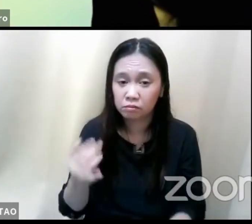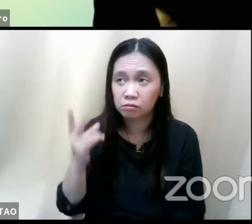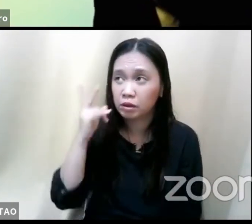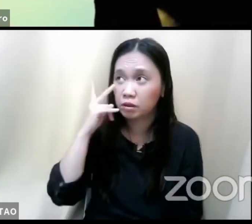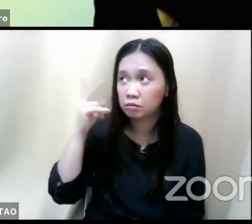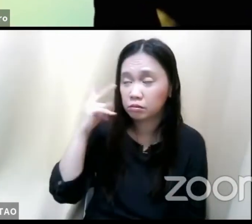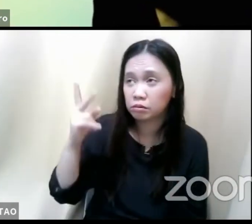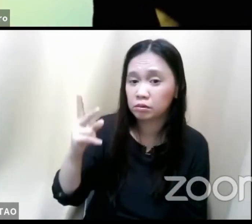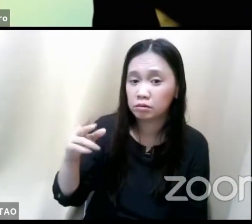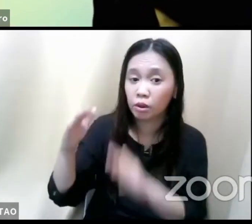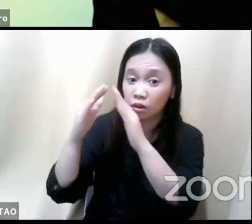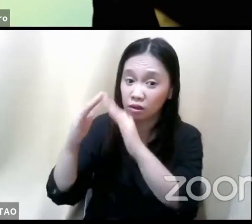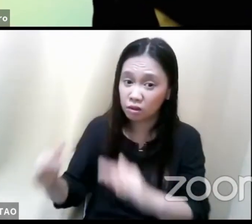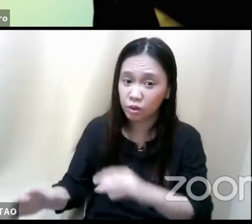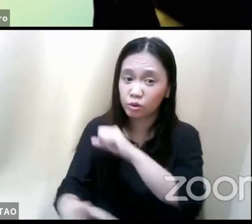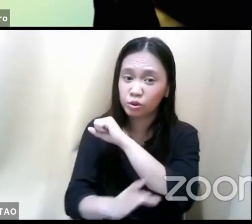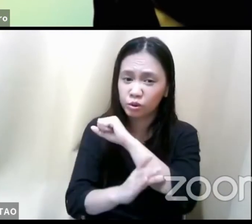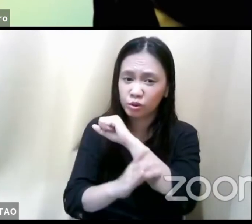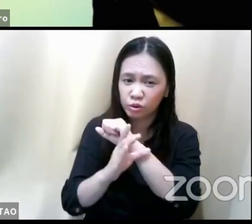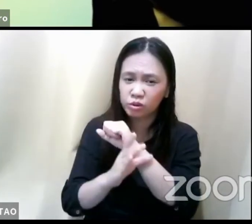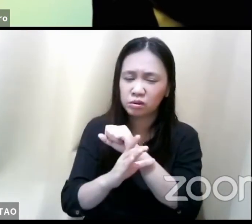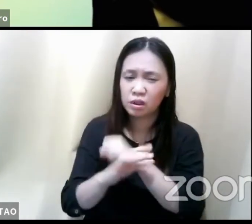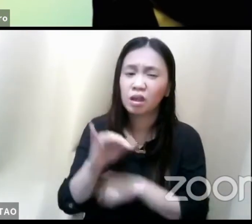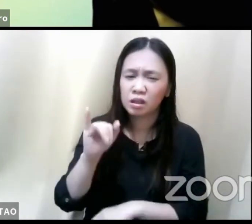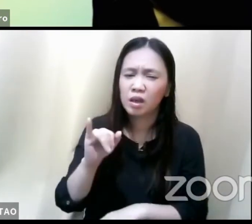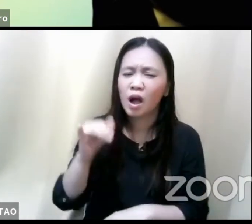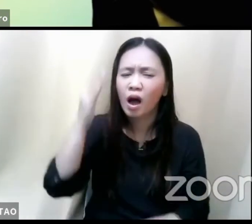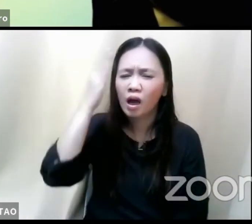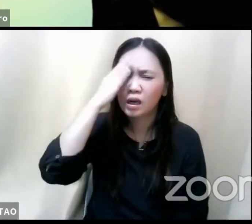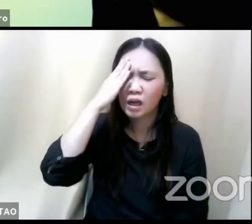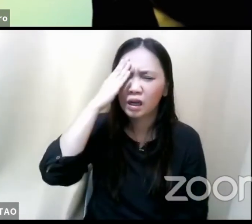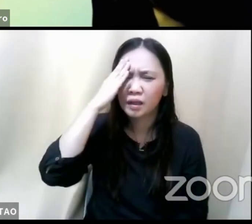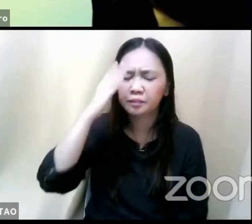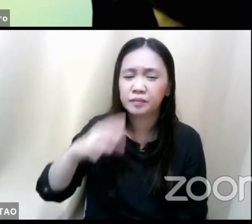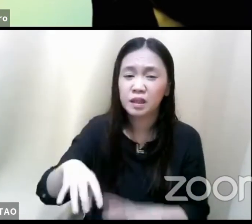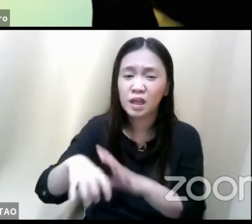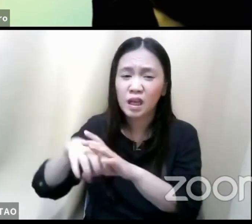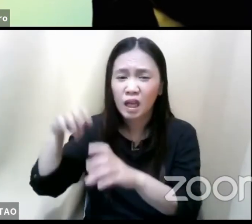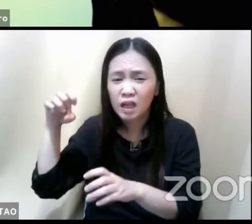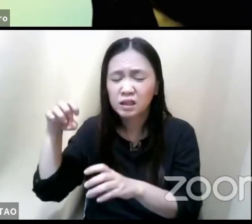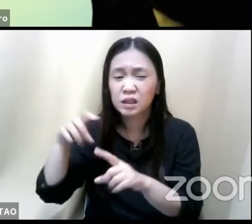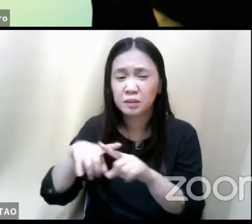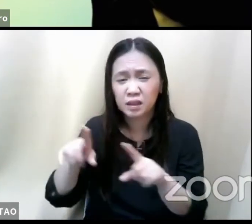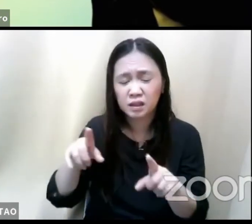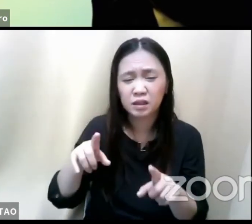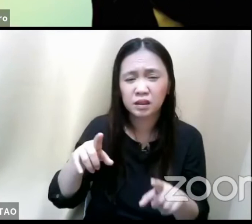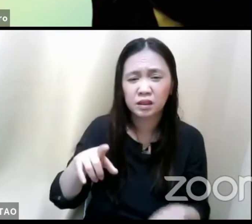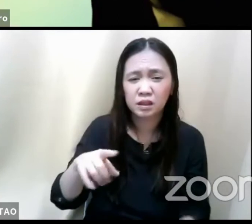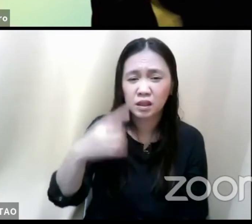condo niyo. Yes, for sure, alam niyo may fire exit. But the thing is, praktisado niyo